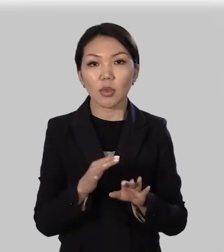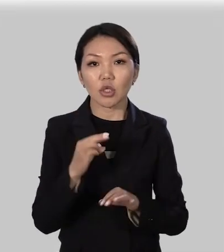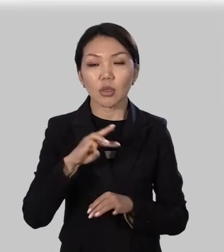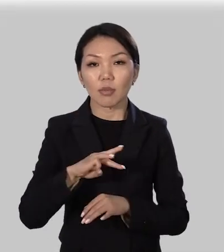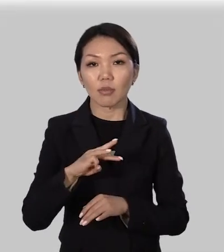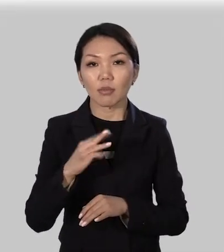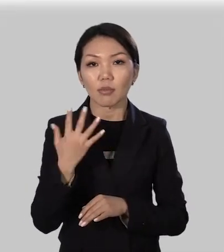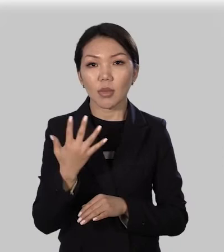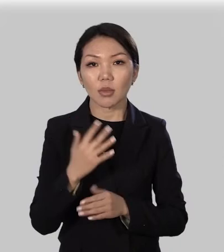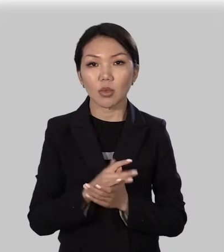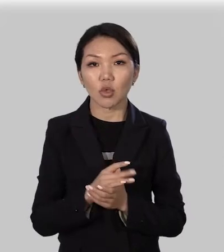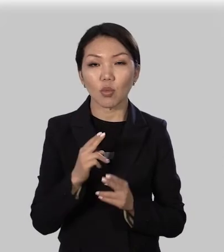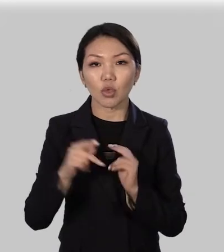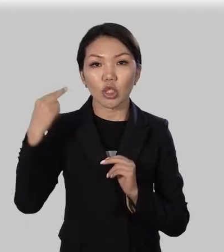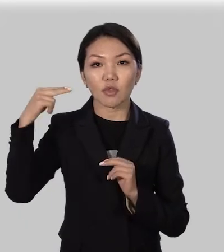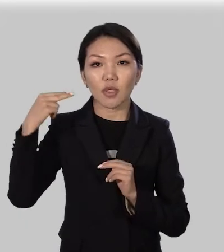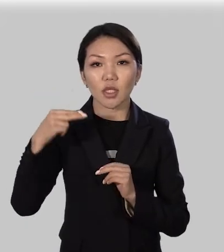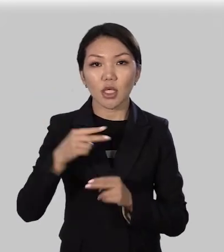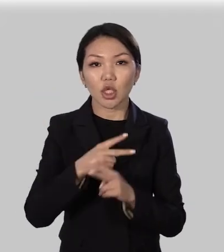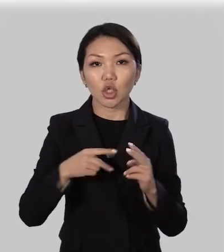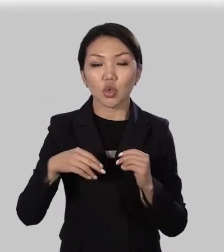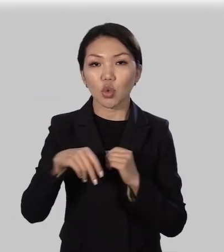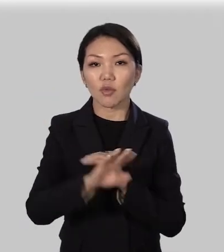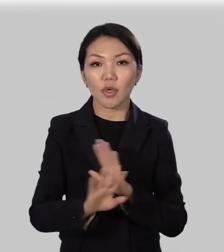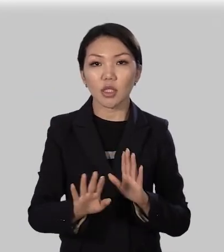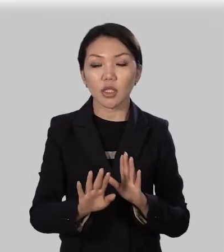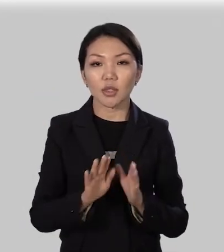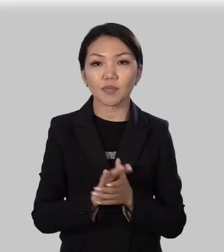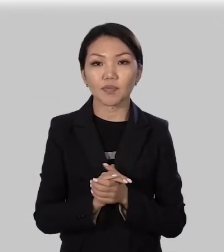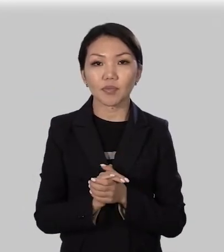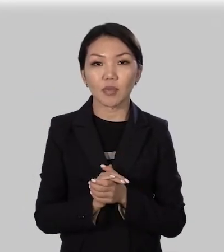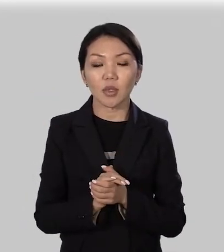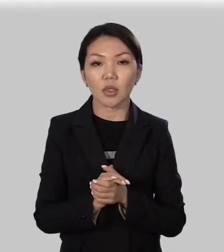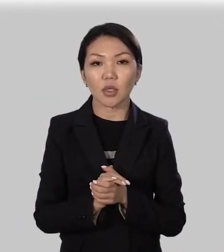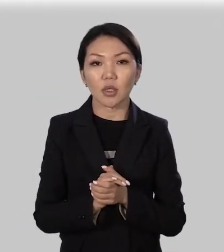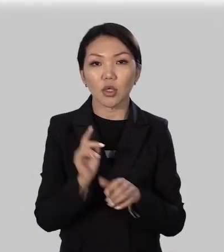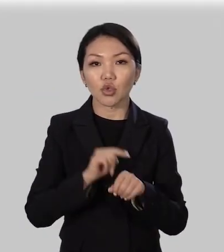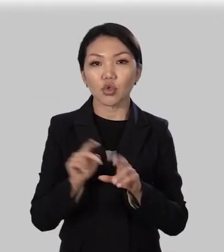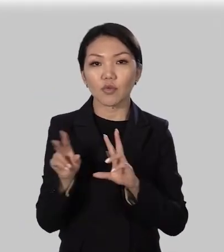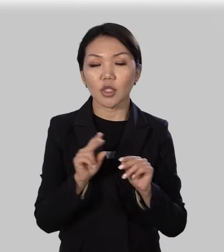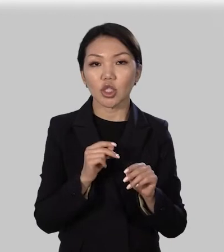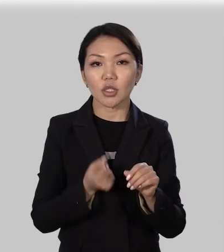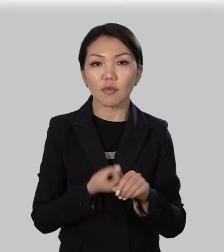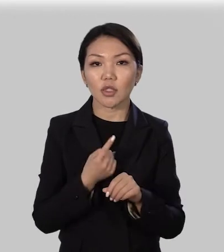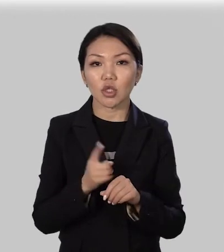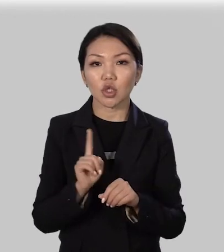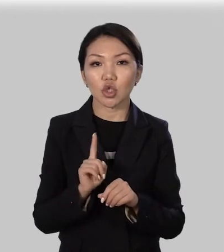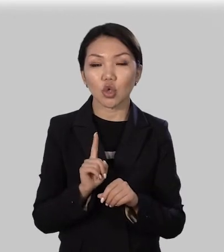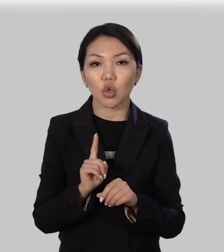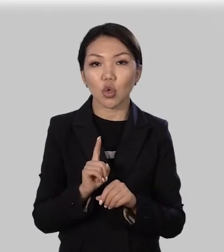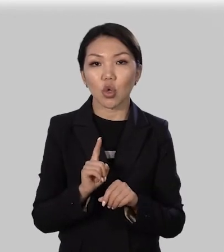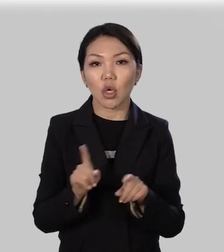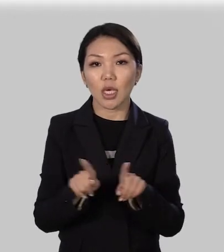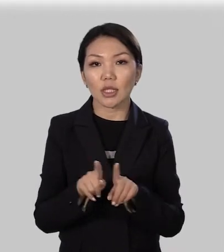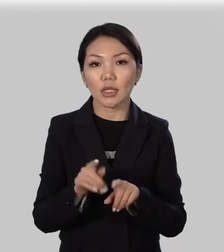Когда прошло минут 5 после звонка и никто еще не входил, наступило такое предчувствие счастья, что, казалось, сердце